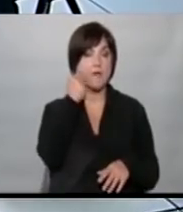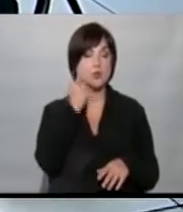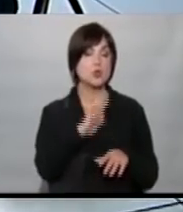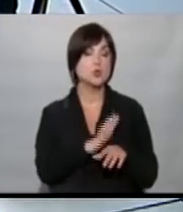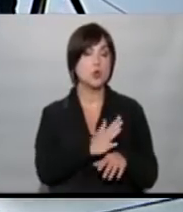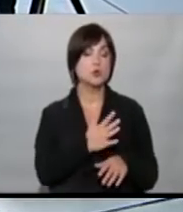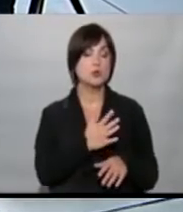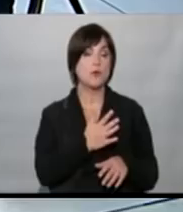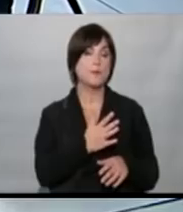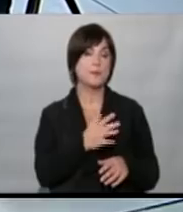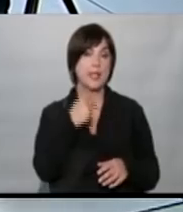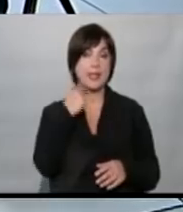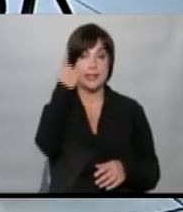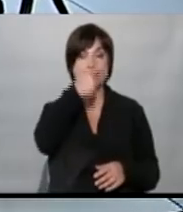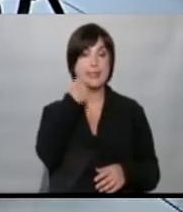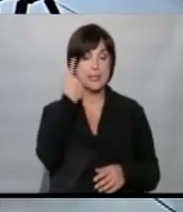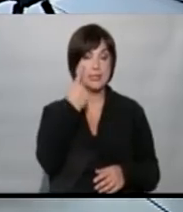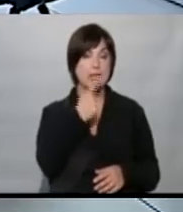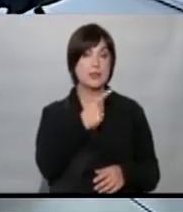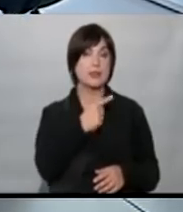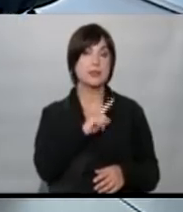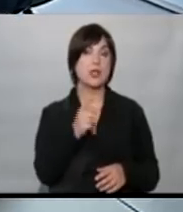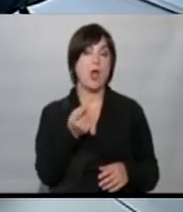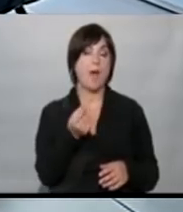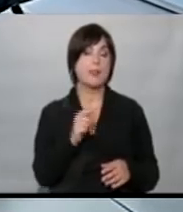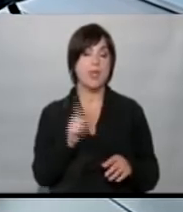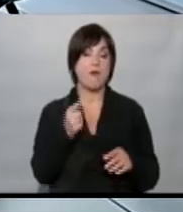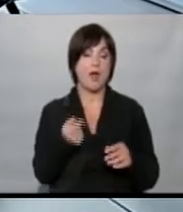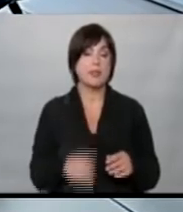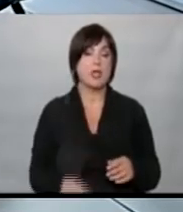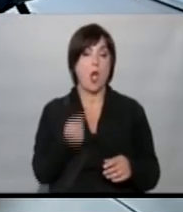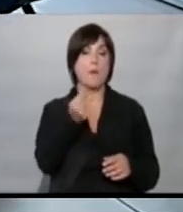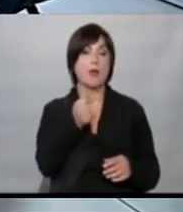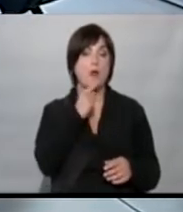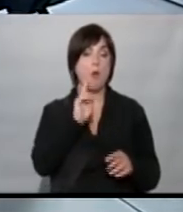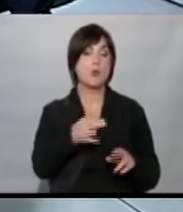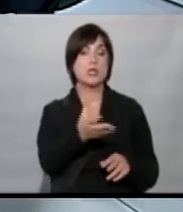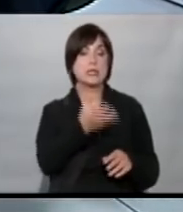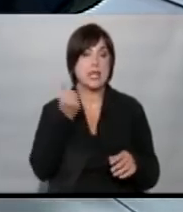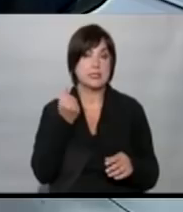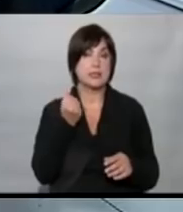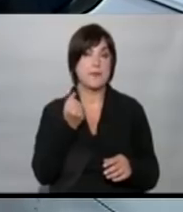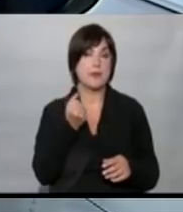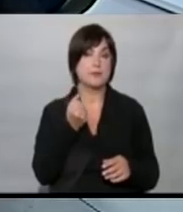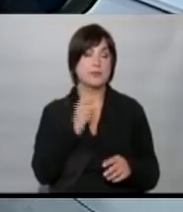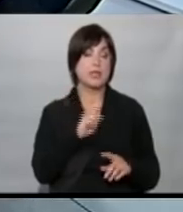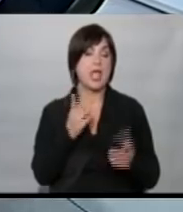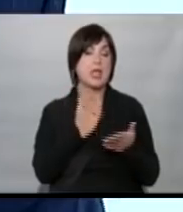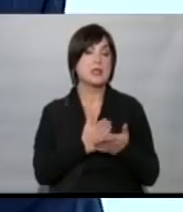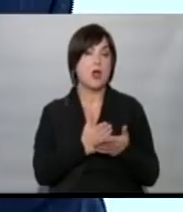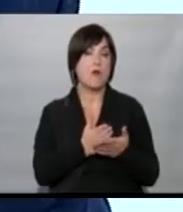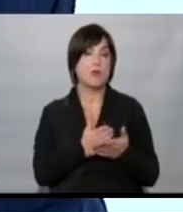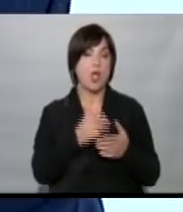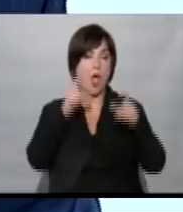чувство или идентитетот, не е некоја паричка која може да се земе. или не знам, не е некои, некои